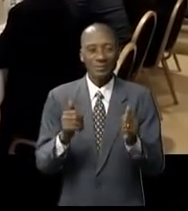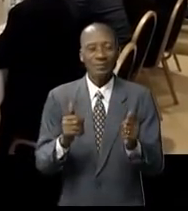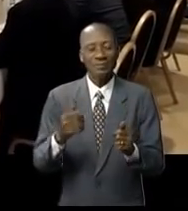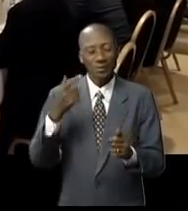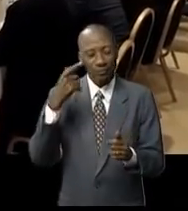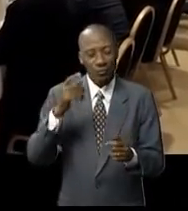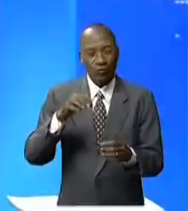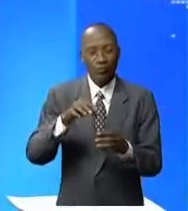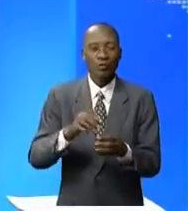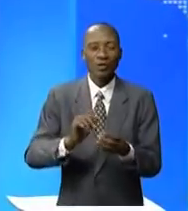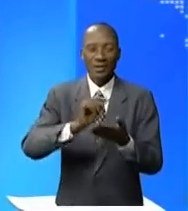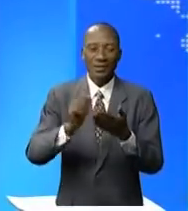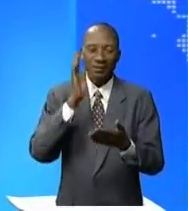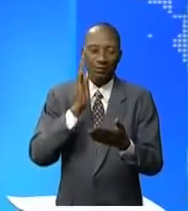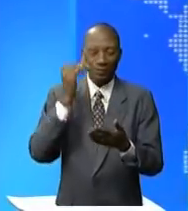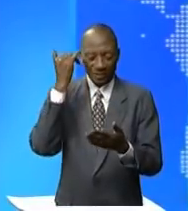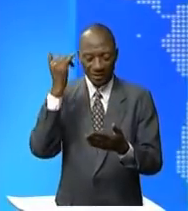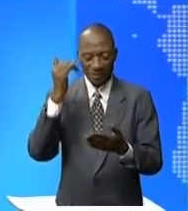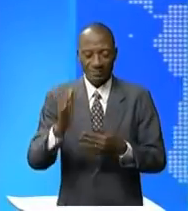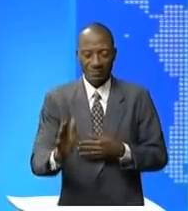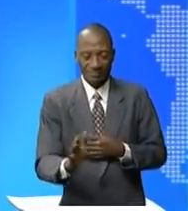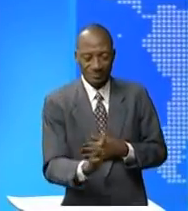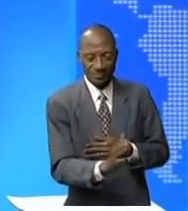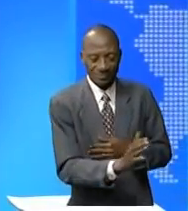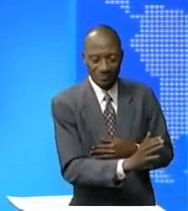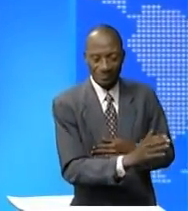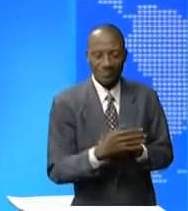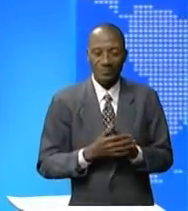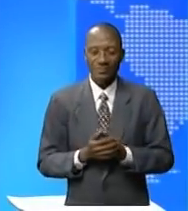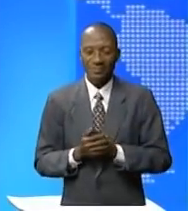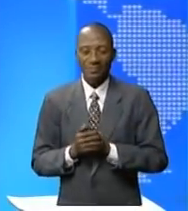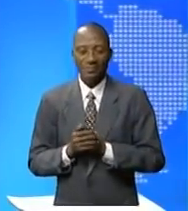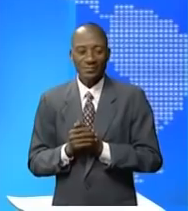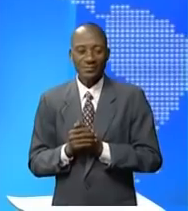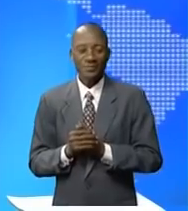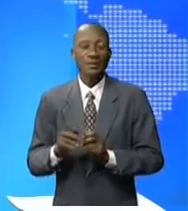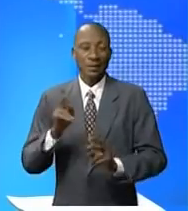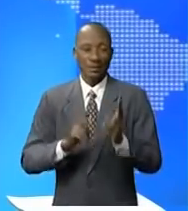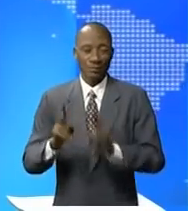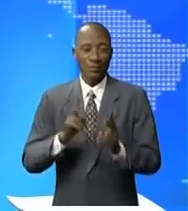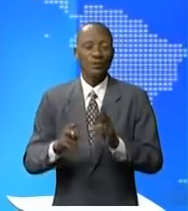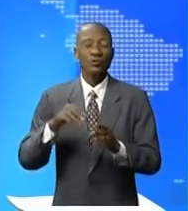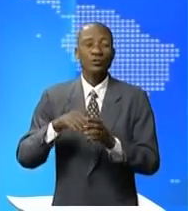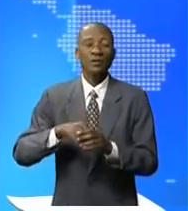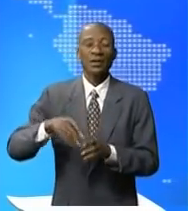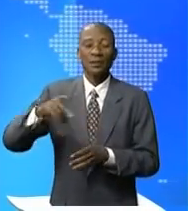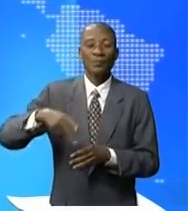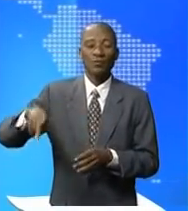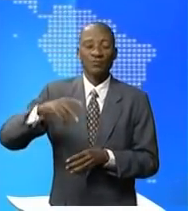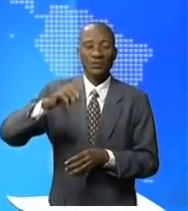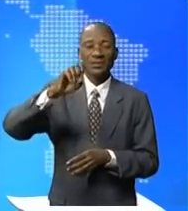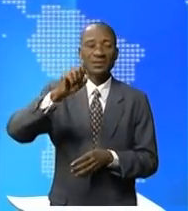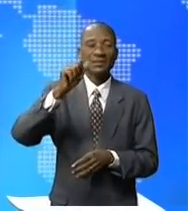les gouvernements. Et c'est une très bonne nouvelle pour la population du Sankourou. Il s'agit de la présentation d'un nouveau bateau qui